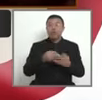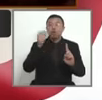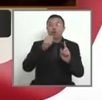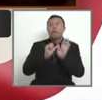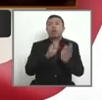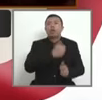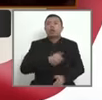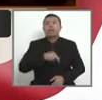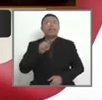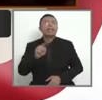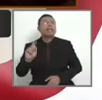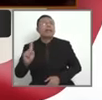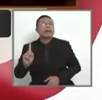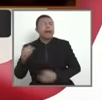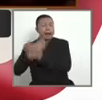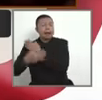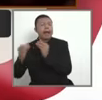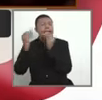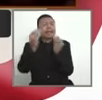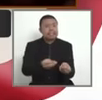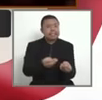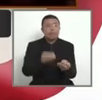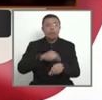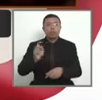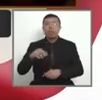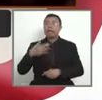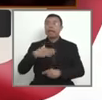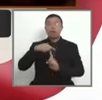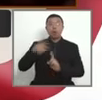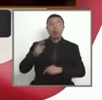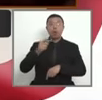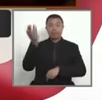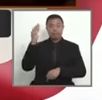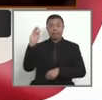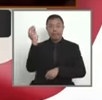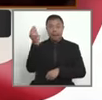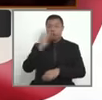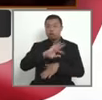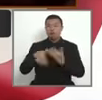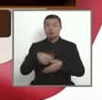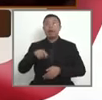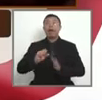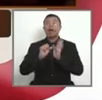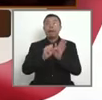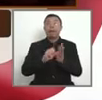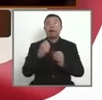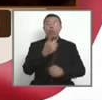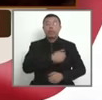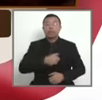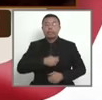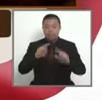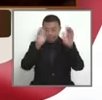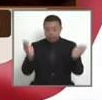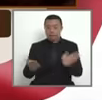kan eh secara lugas pakai pamri jadi eh makanya disindir oleh Anis negara tidak boleh